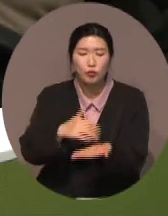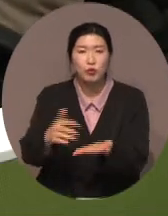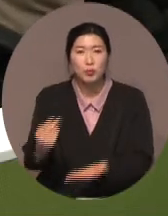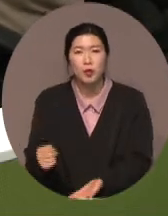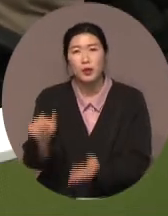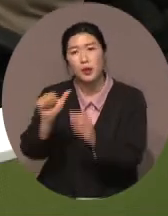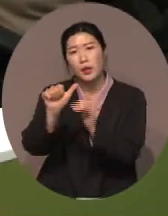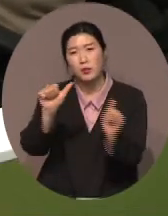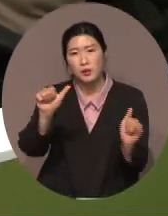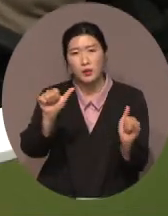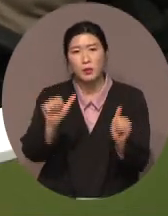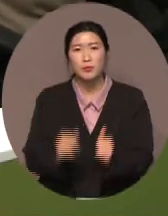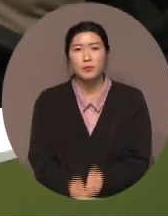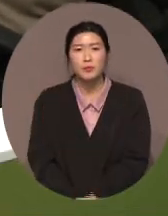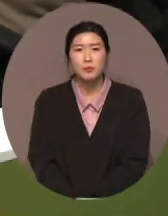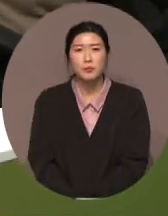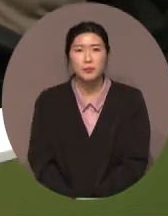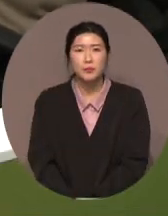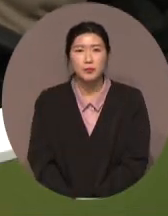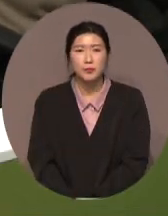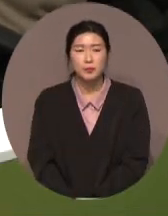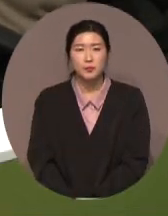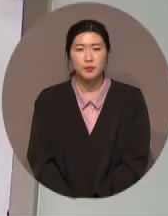다섯 명의 치료 중 순졌습니다